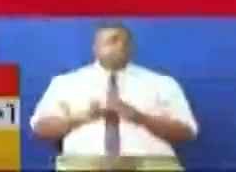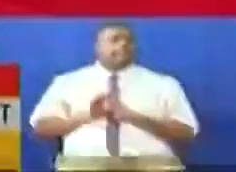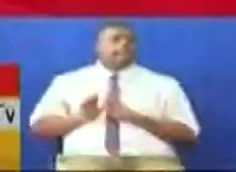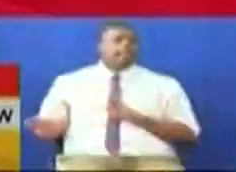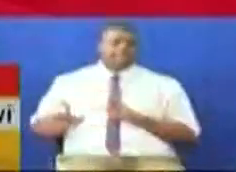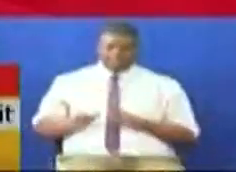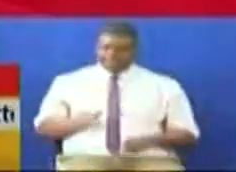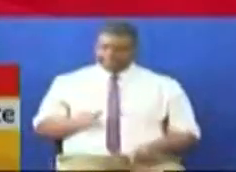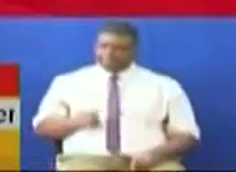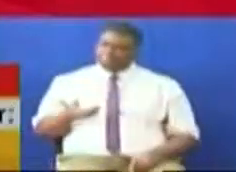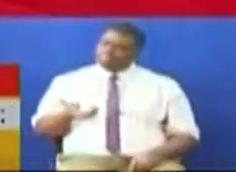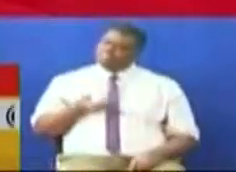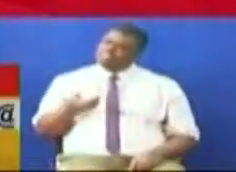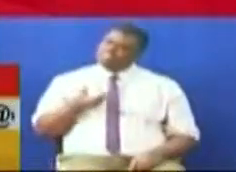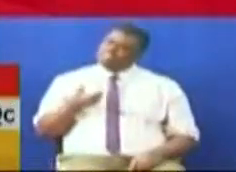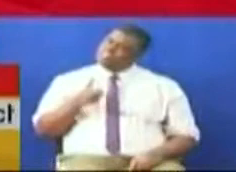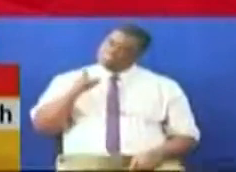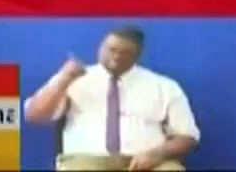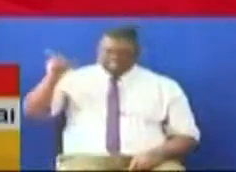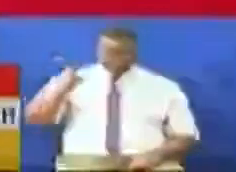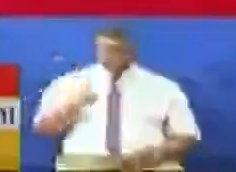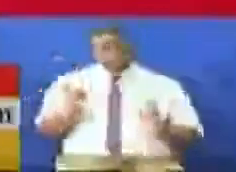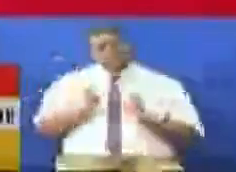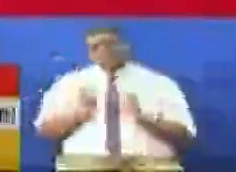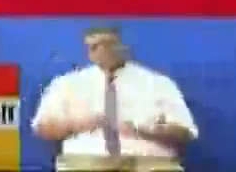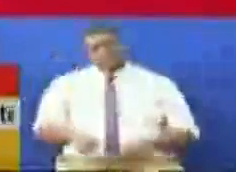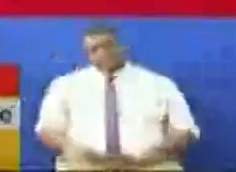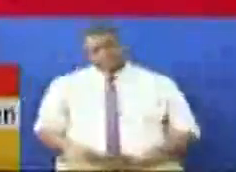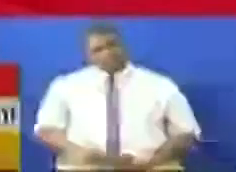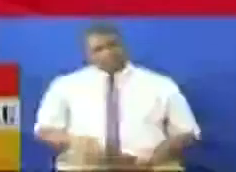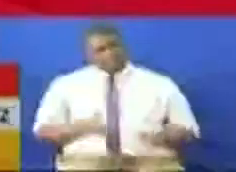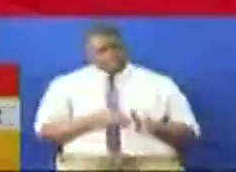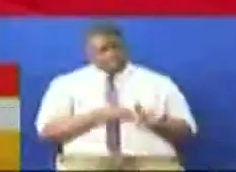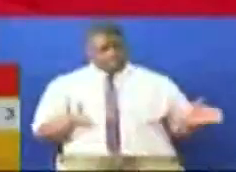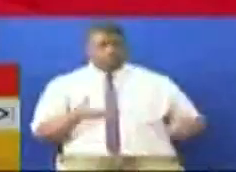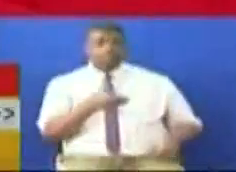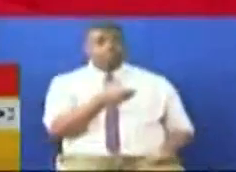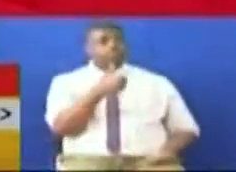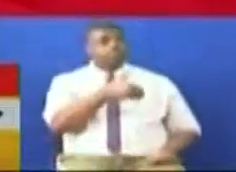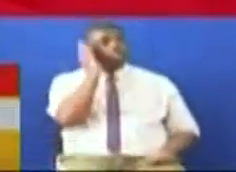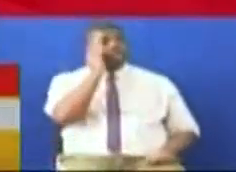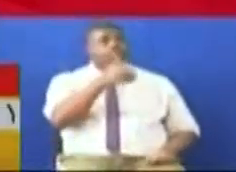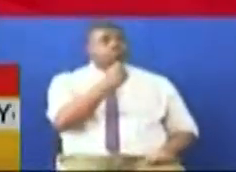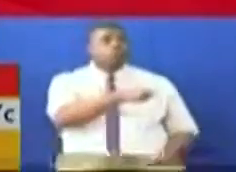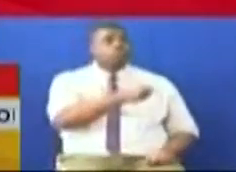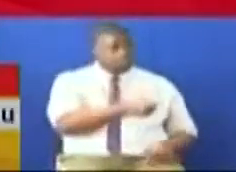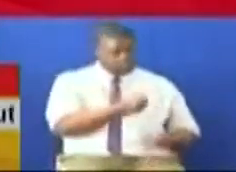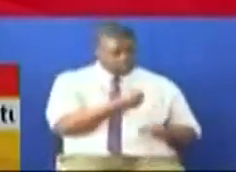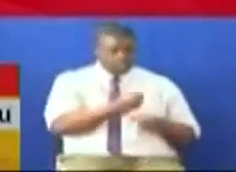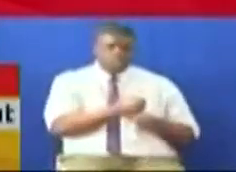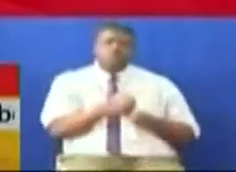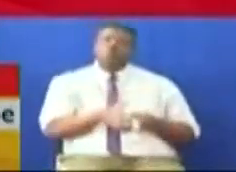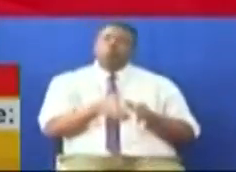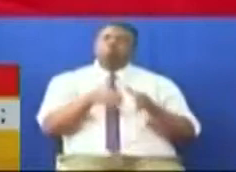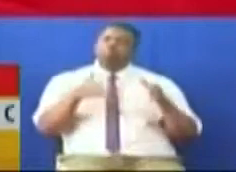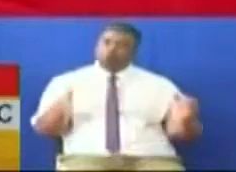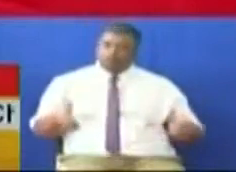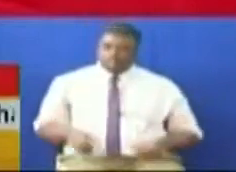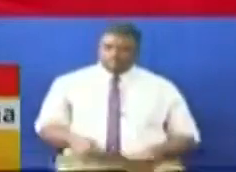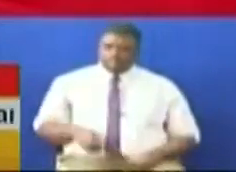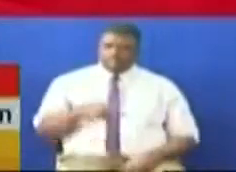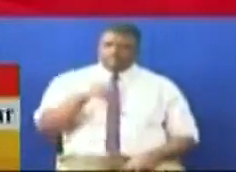umeme vijijini. Nitumie nafasi hii kuipongeza serikali kwa sehemu kubwa na kazi kubwa ambayo wanafanya. Na Chingwea nina